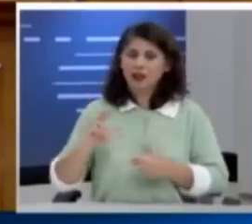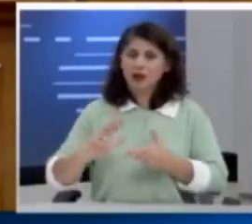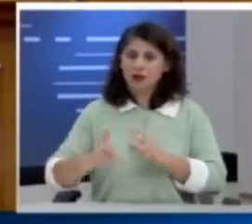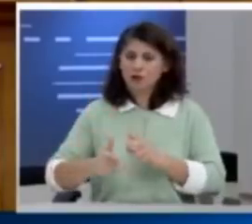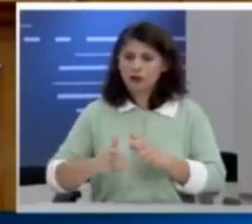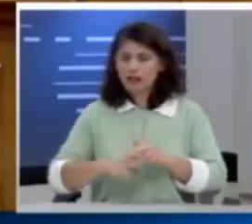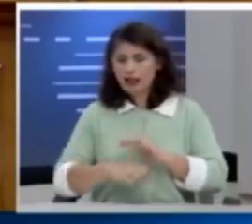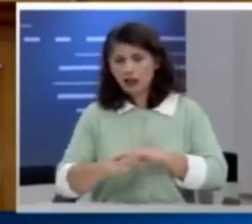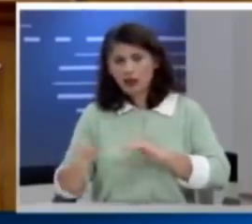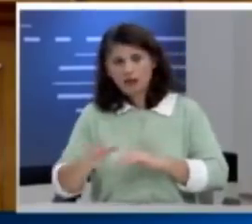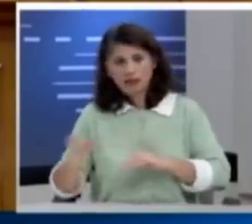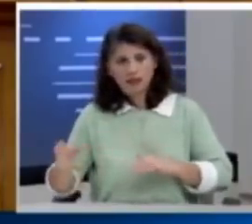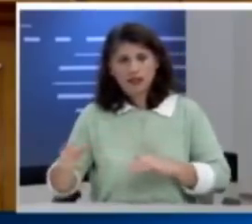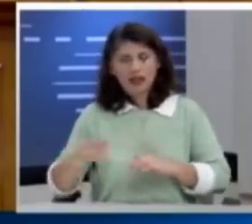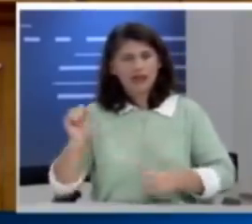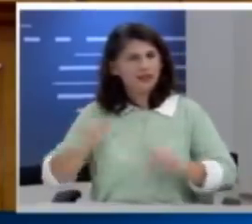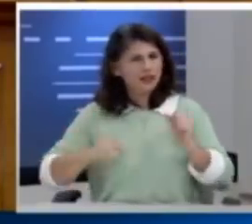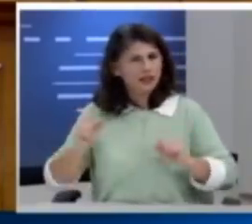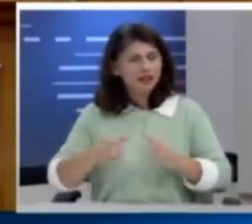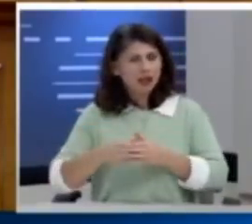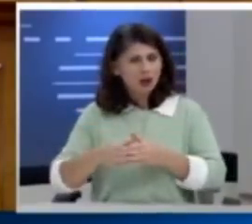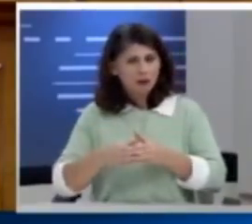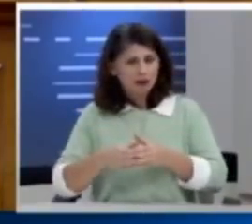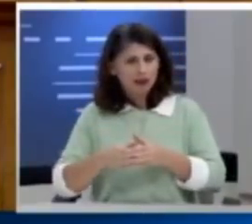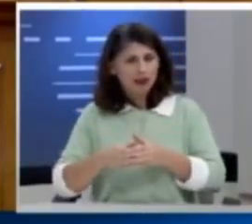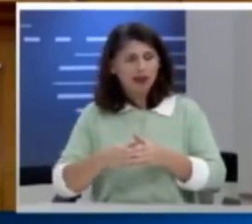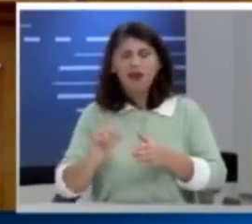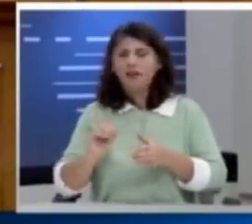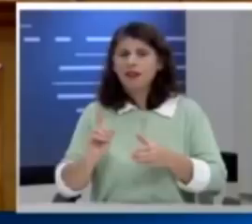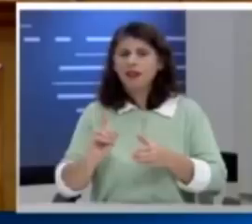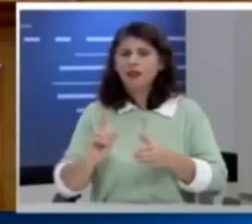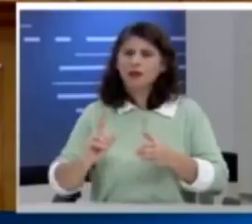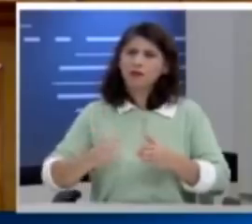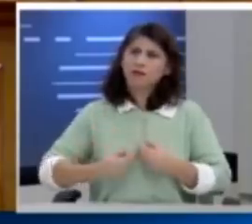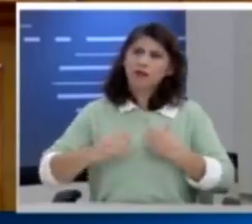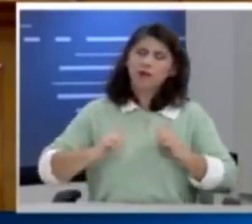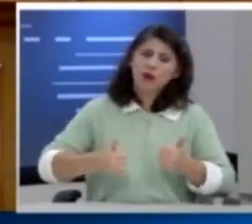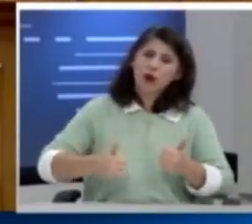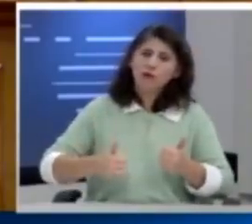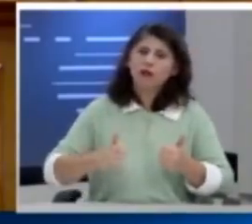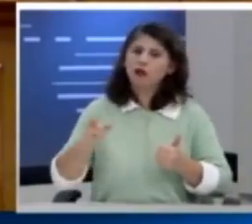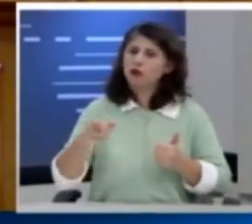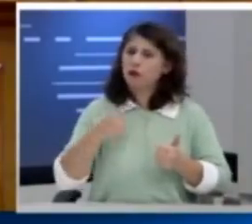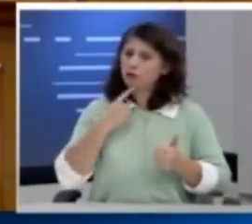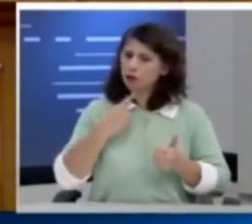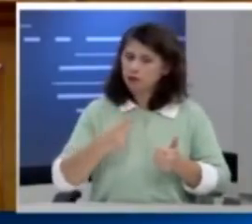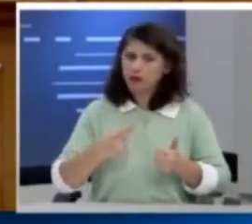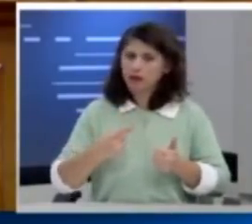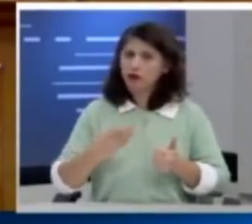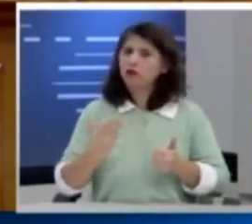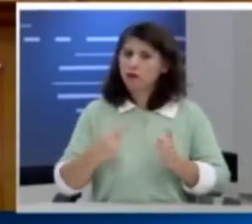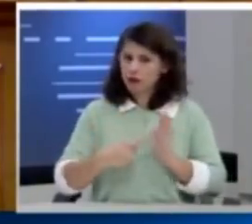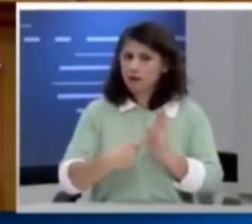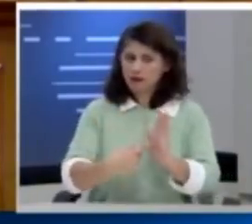ακροδεξιά αντιδραστικά κόμματα δεν είναι και τόσο αυθόρμητη όσο θέλετε κάποιοι από εσάς